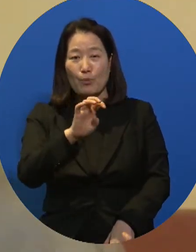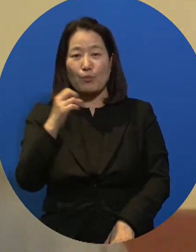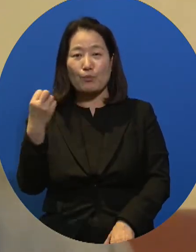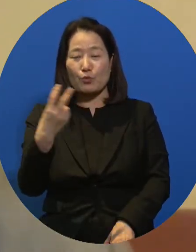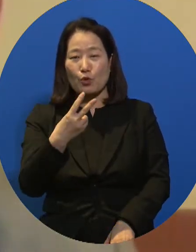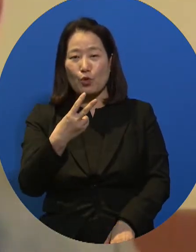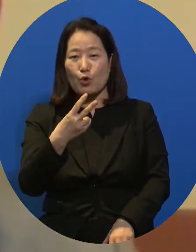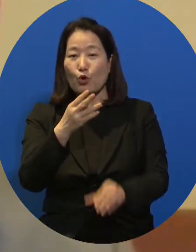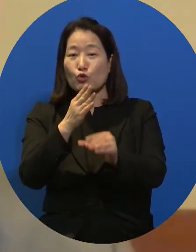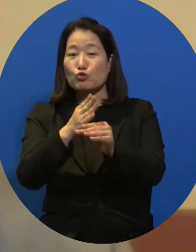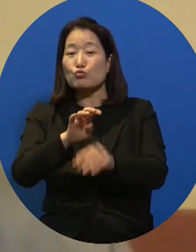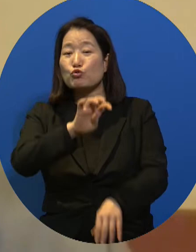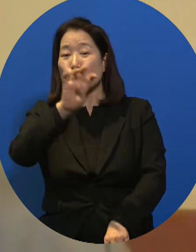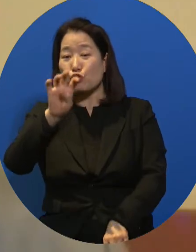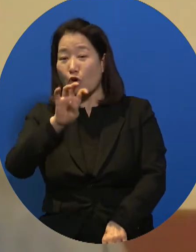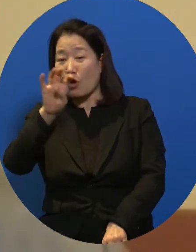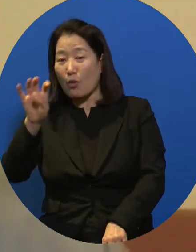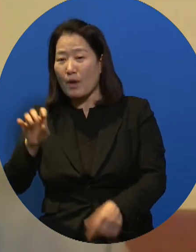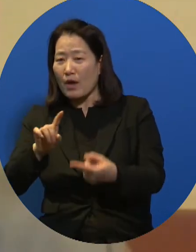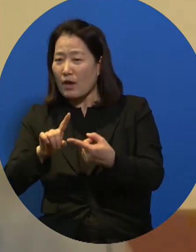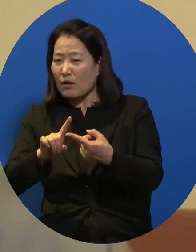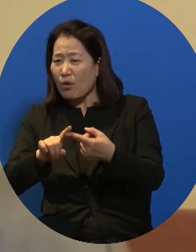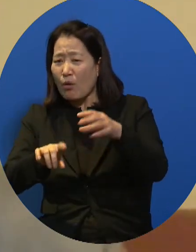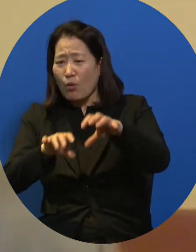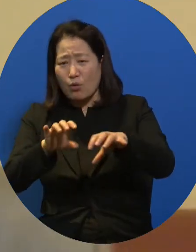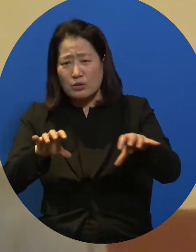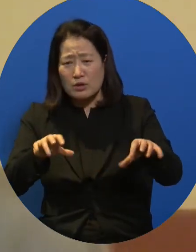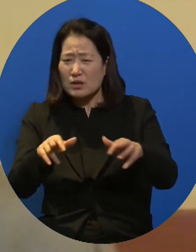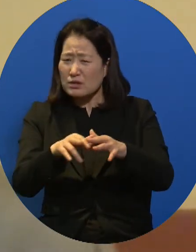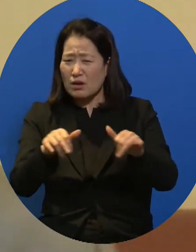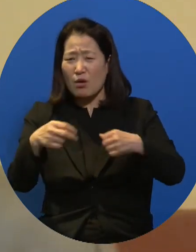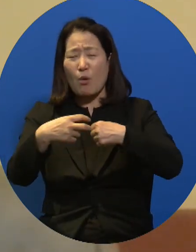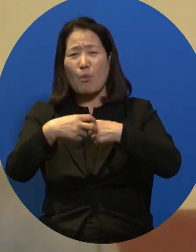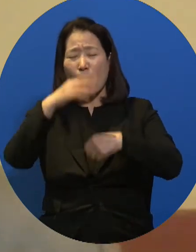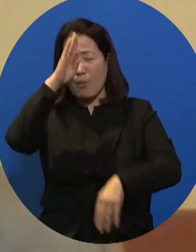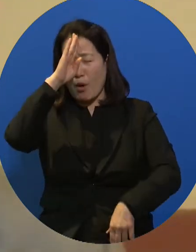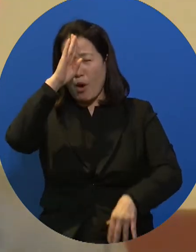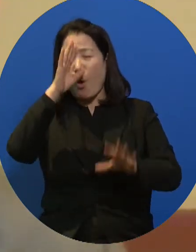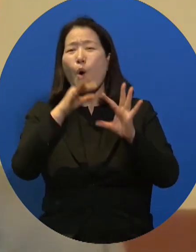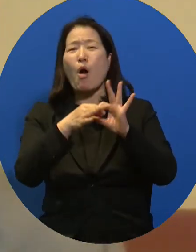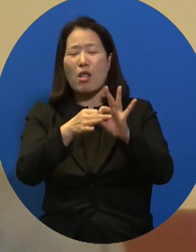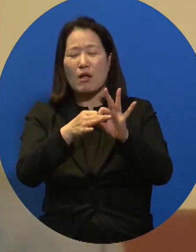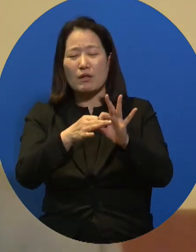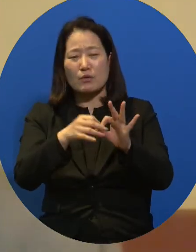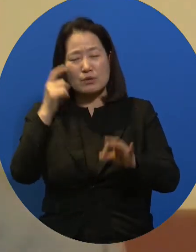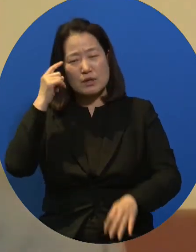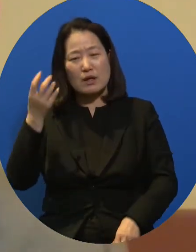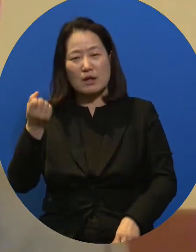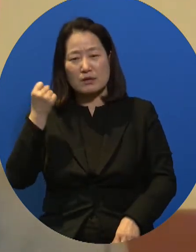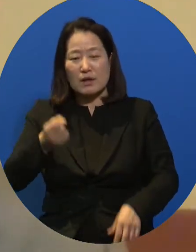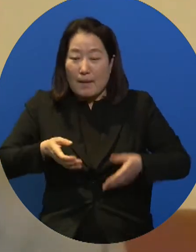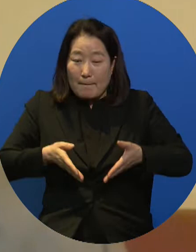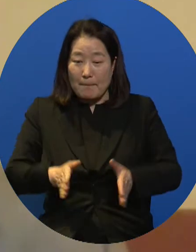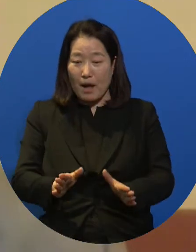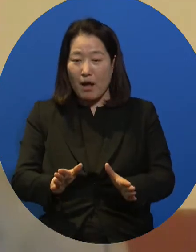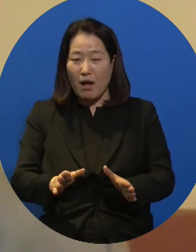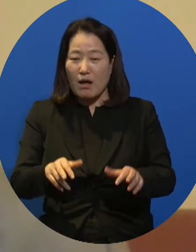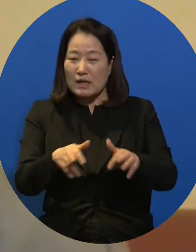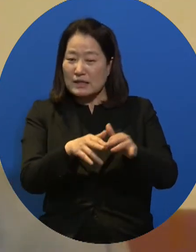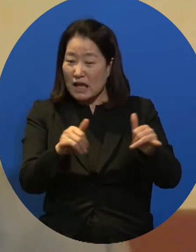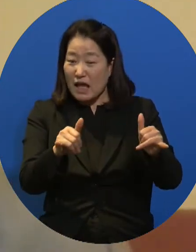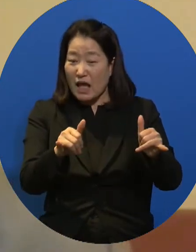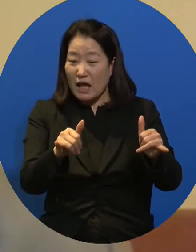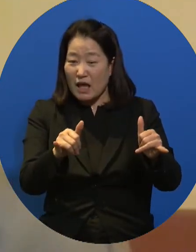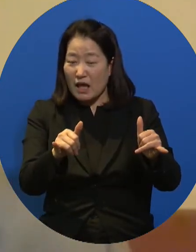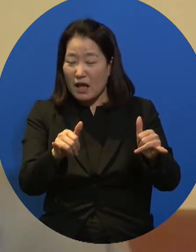동유럽과 또 중부 유럽에서는 이러한 인식이 여전히 팽배합니다. 그래서 태어나면서부터 장애를 가진 사람들을